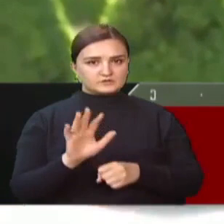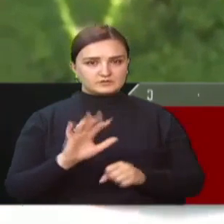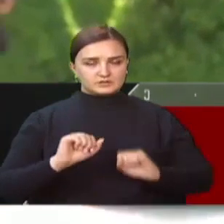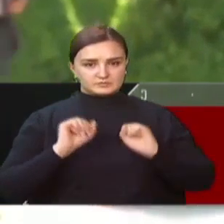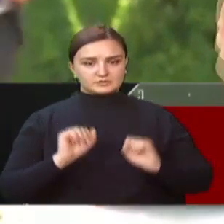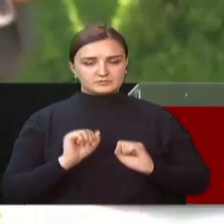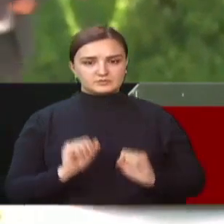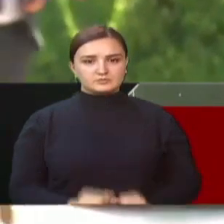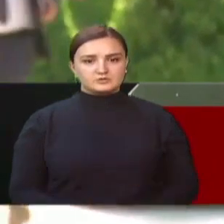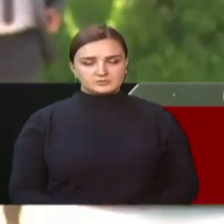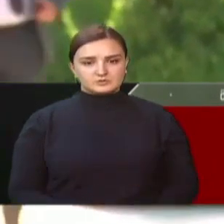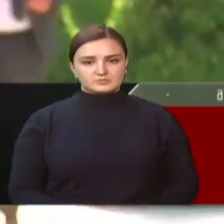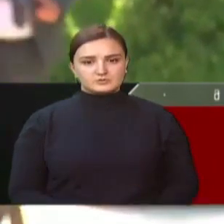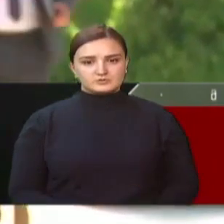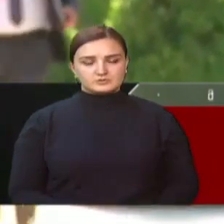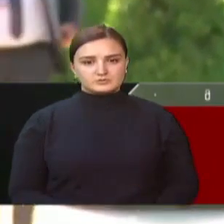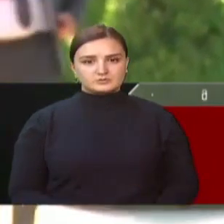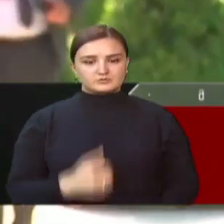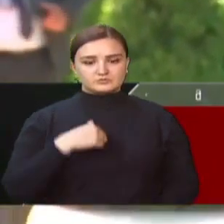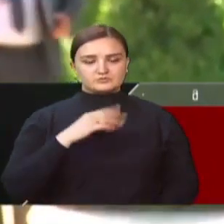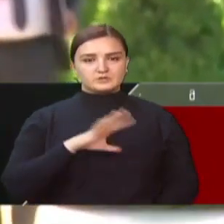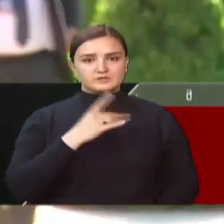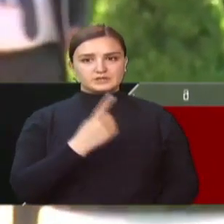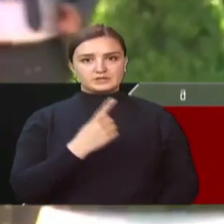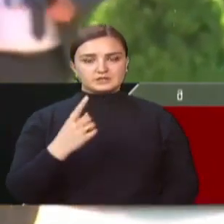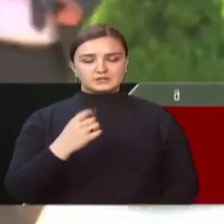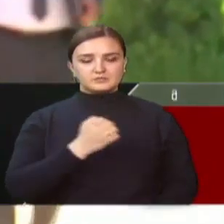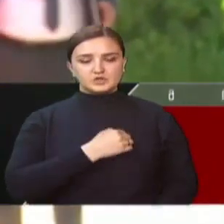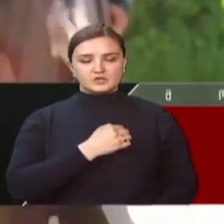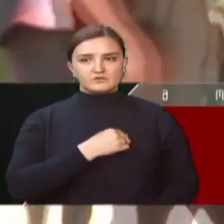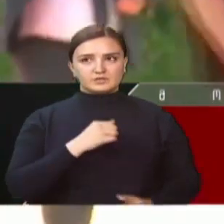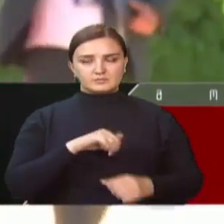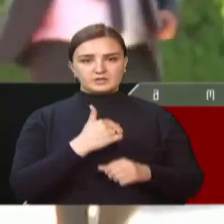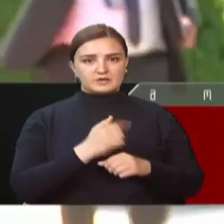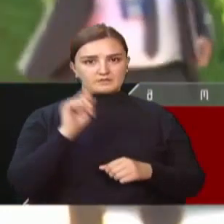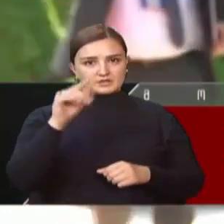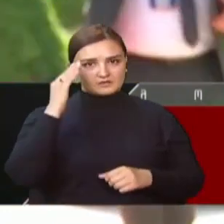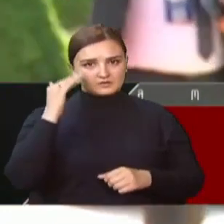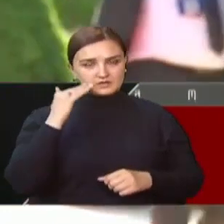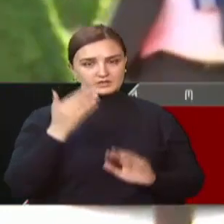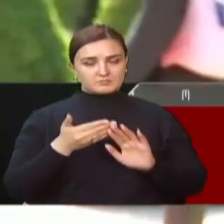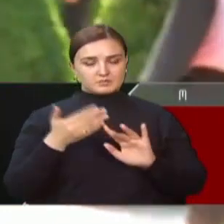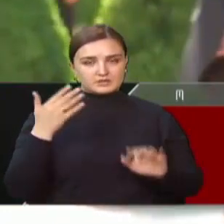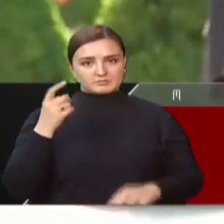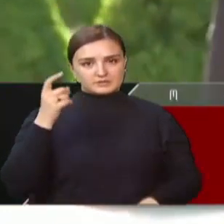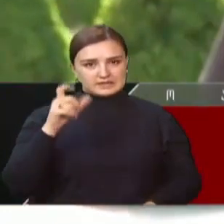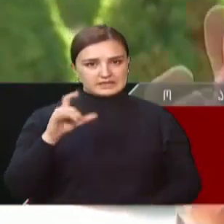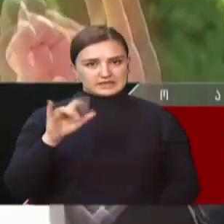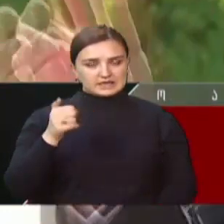ძალისხმევა. ჩვენ ვიყავით ერთ-ერთი მთავარი კონტრიბუტორი ჩვენი ჯარების ავღანეთში, მანამდე